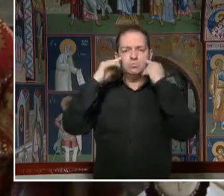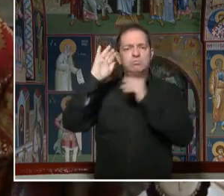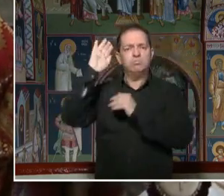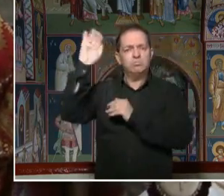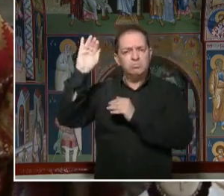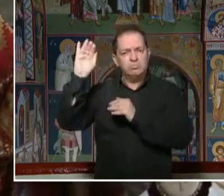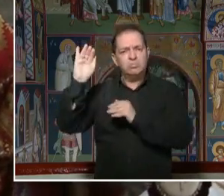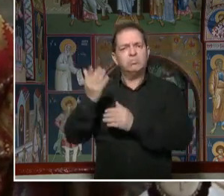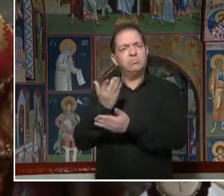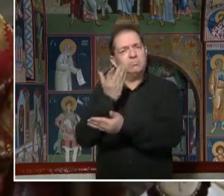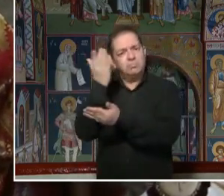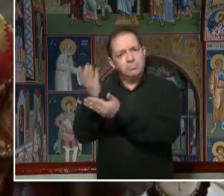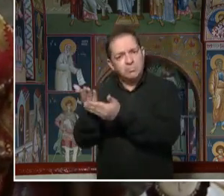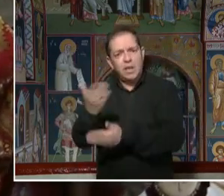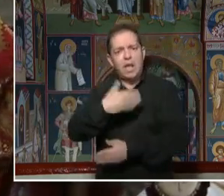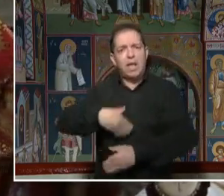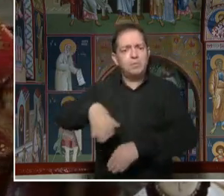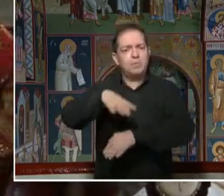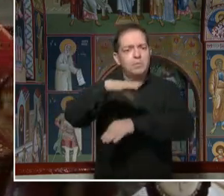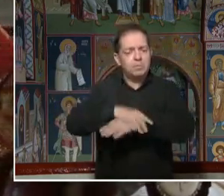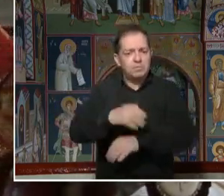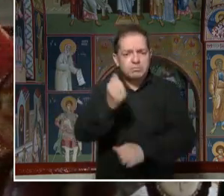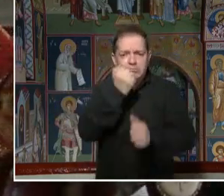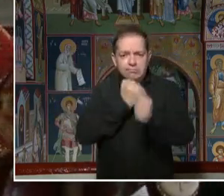τη συγχώρηση των λαθών μας.